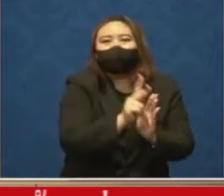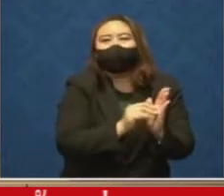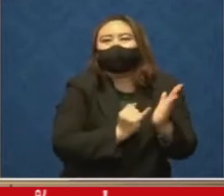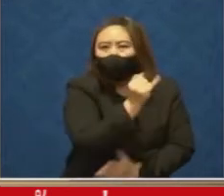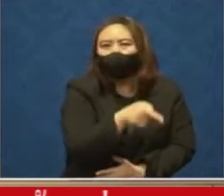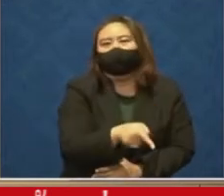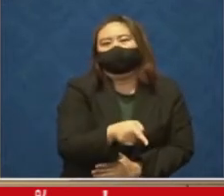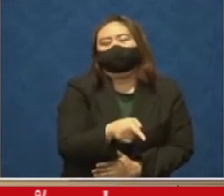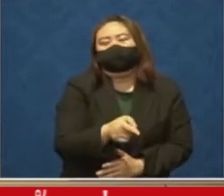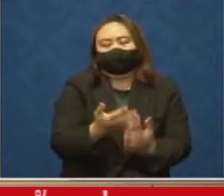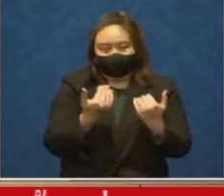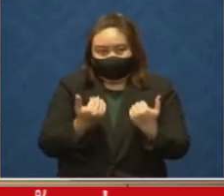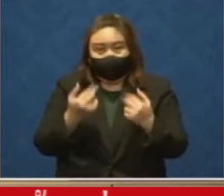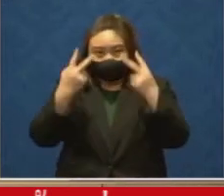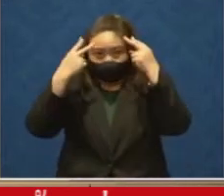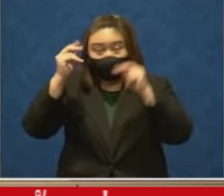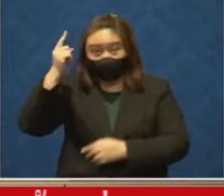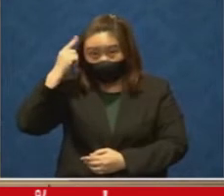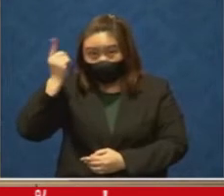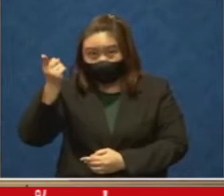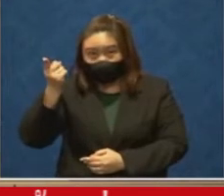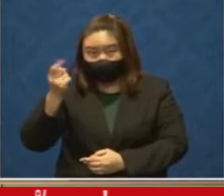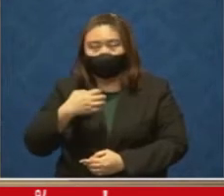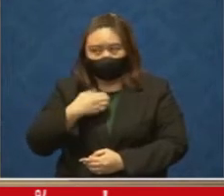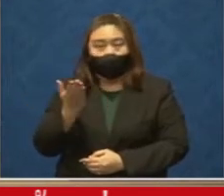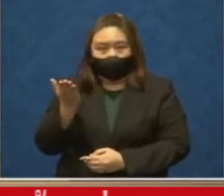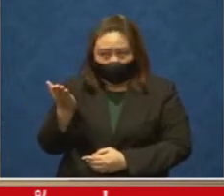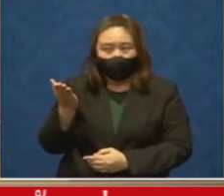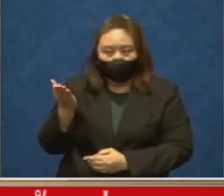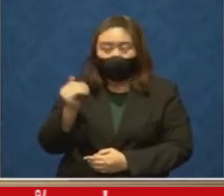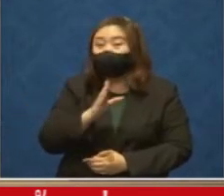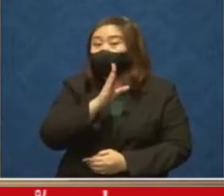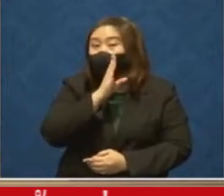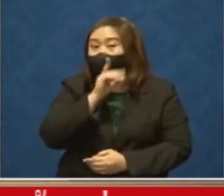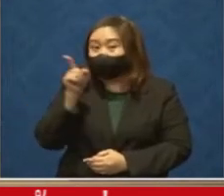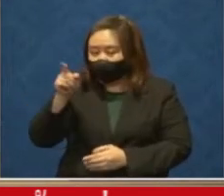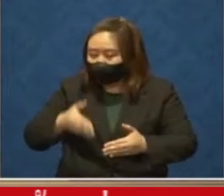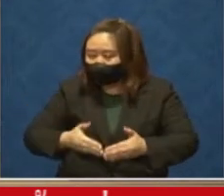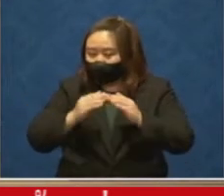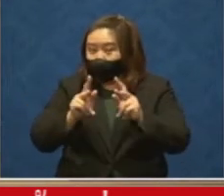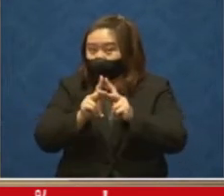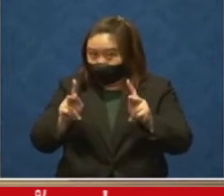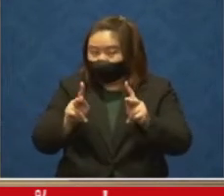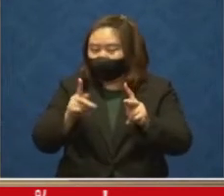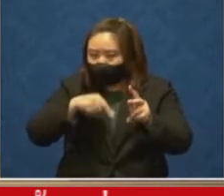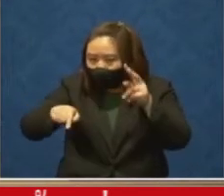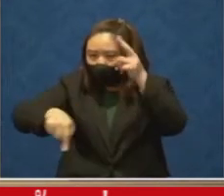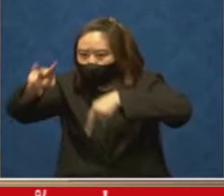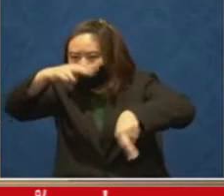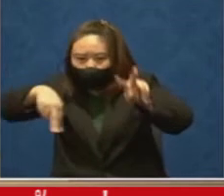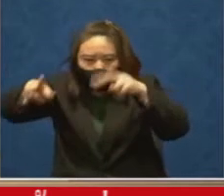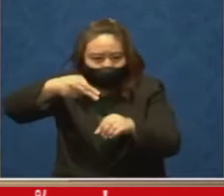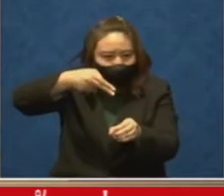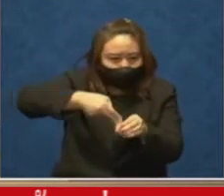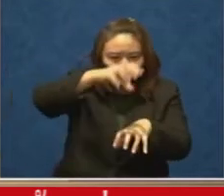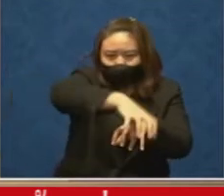ผมไมแ่ใจว่าใครจะรู้บ้าง ในยกจะรู้หอเปล่าผมขอท้านะครับ ถ้าท่านตั้งคณะกรมการชุดนี้